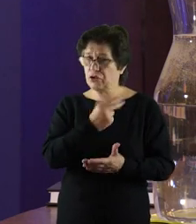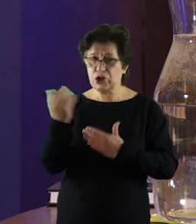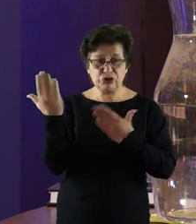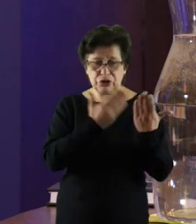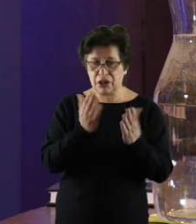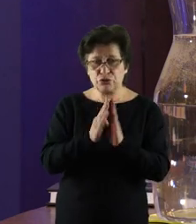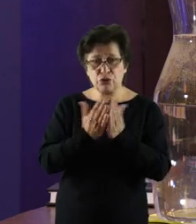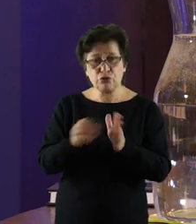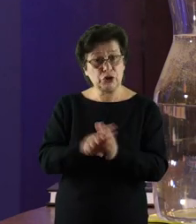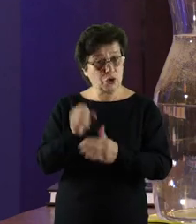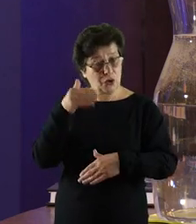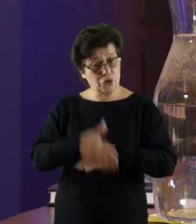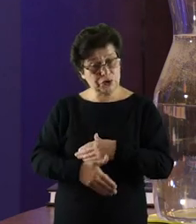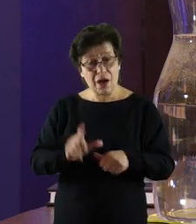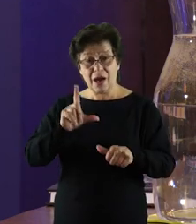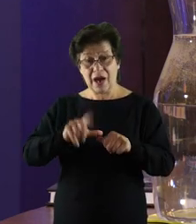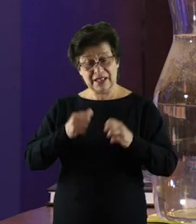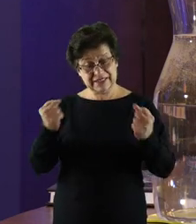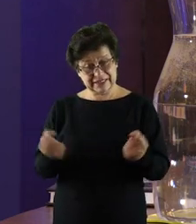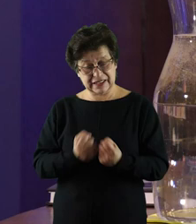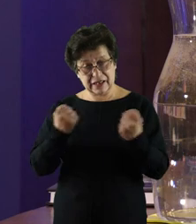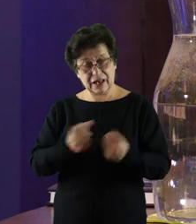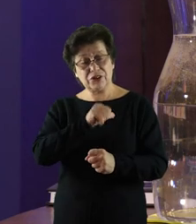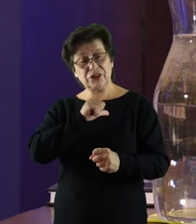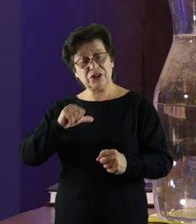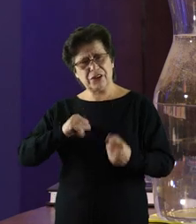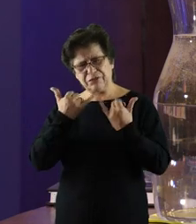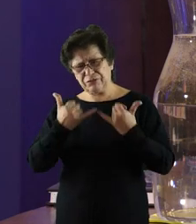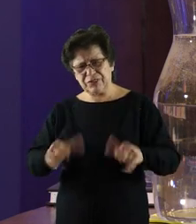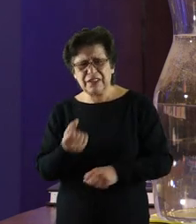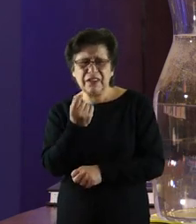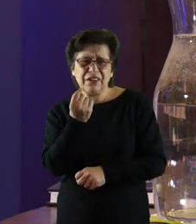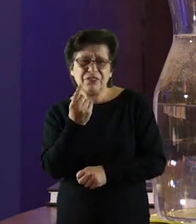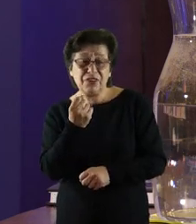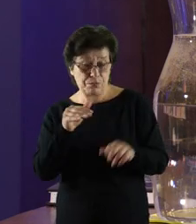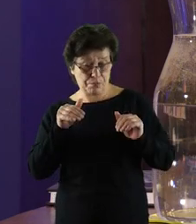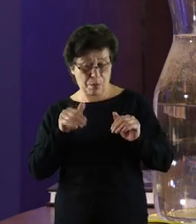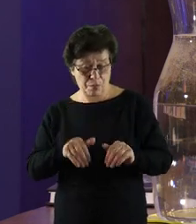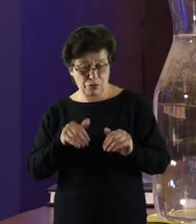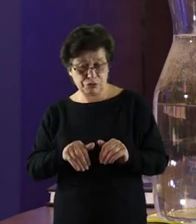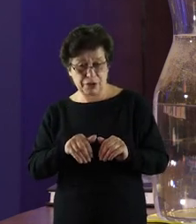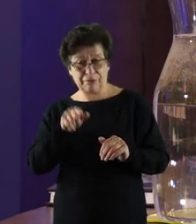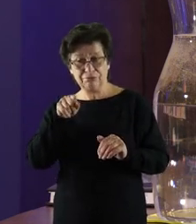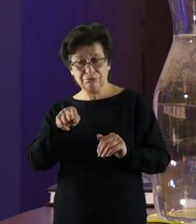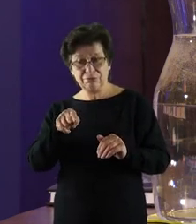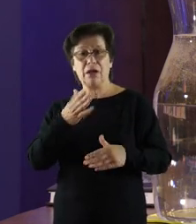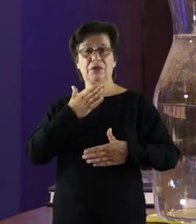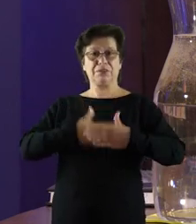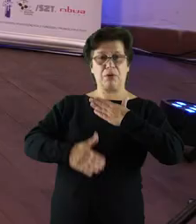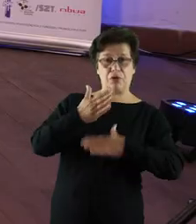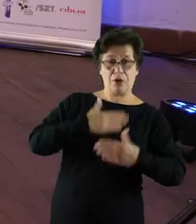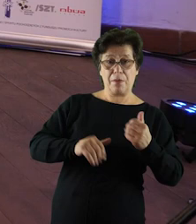końca, ale starajcie się dać jej szansę w innym momencie, bo może się wtedy właśnie okazać